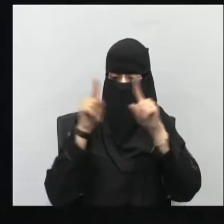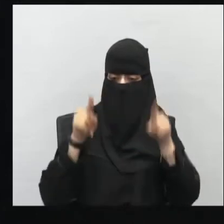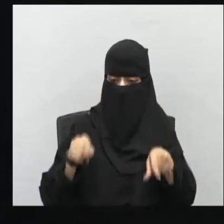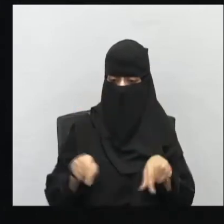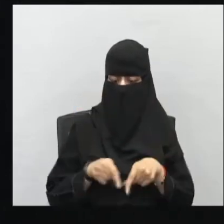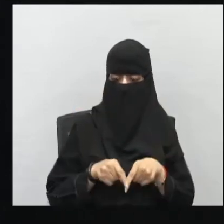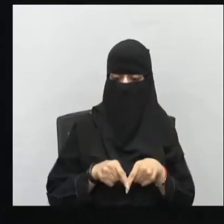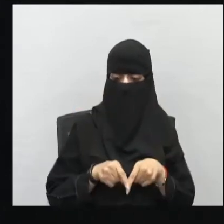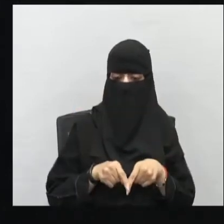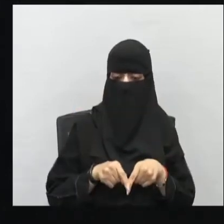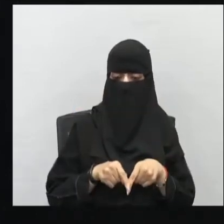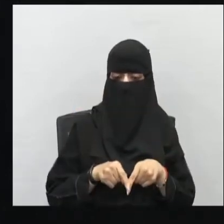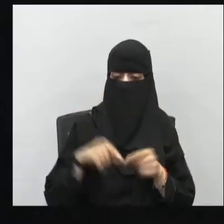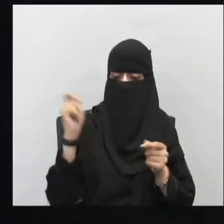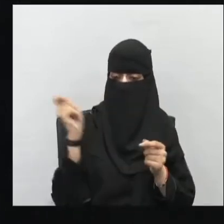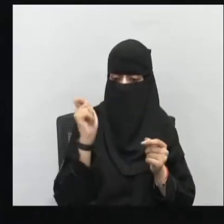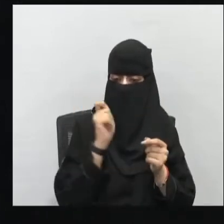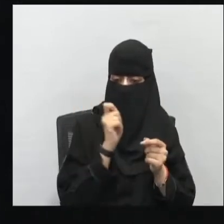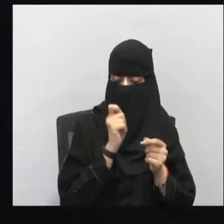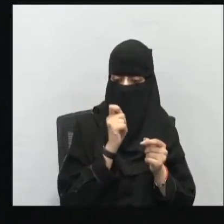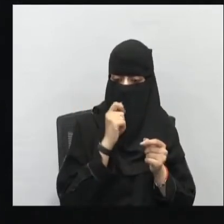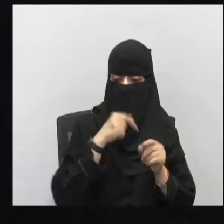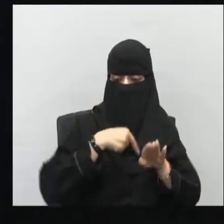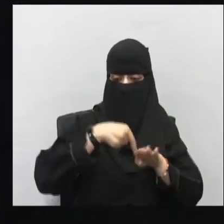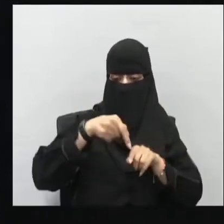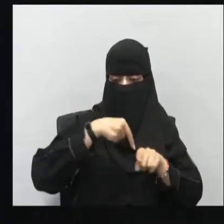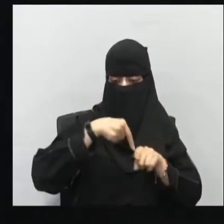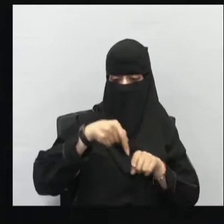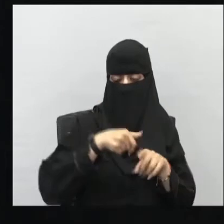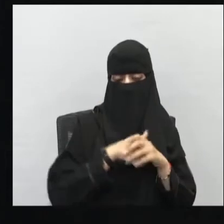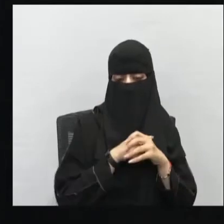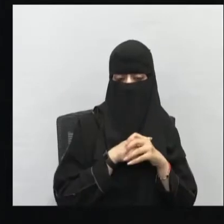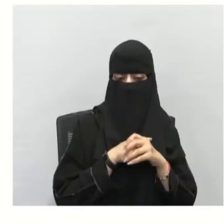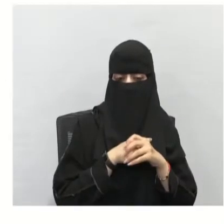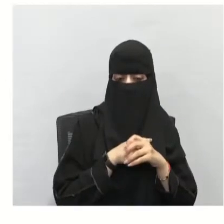احضروا ورقة وقلم رصاص ومسطرة. يلا،